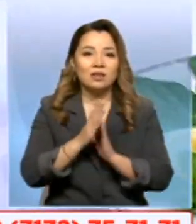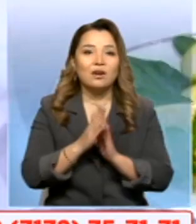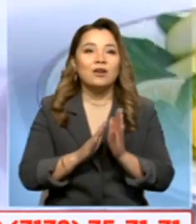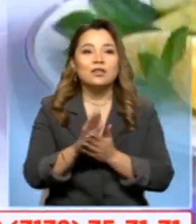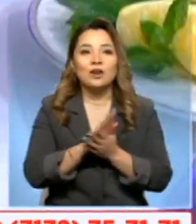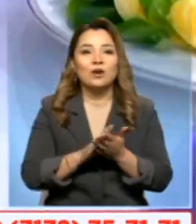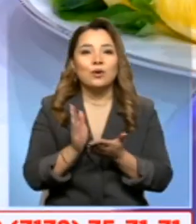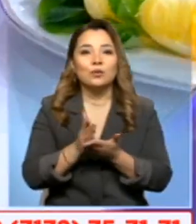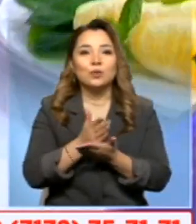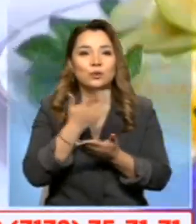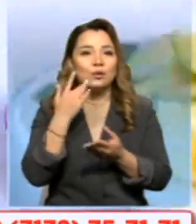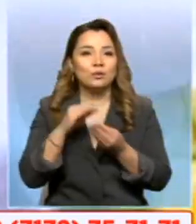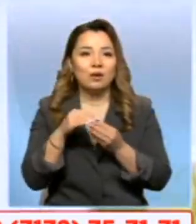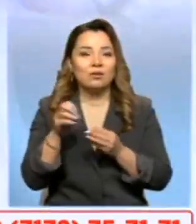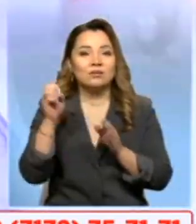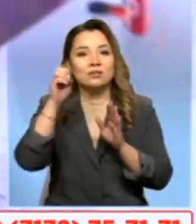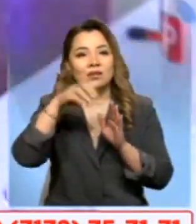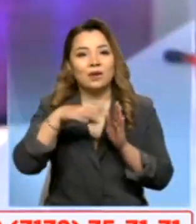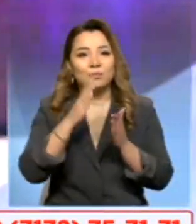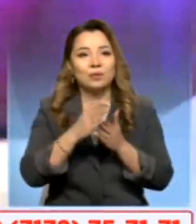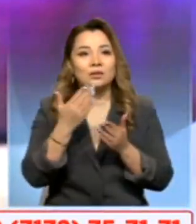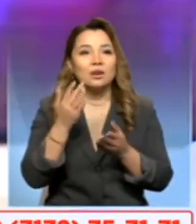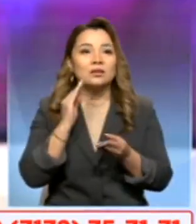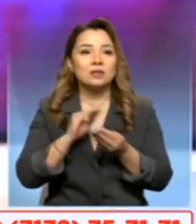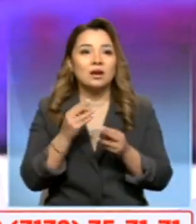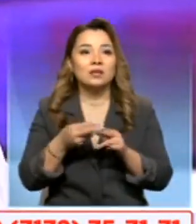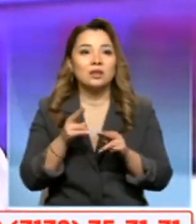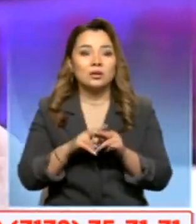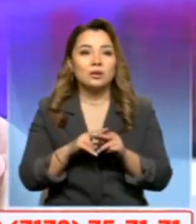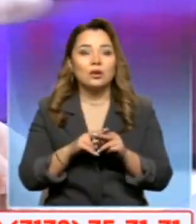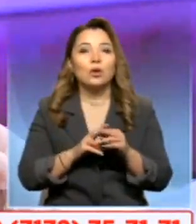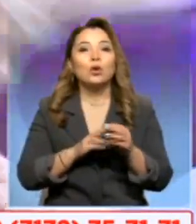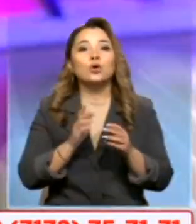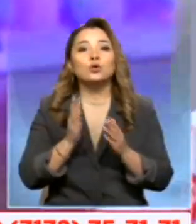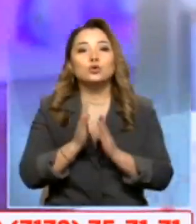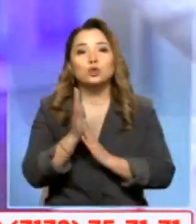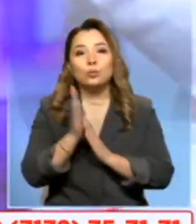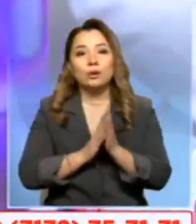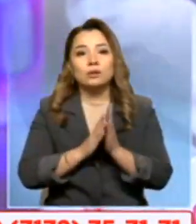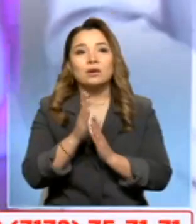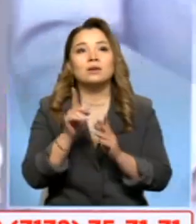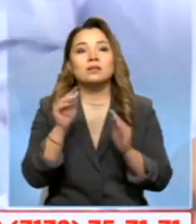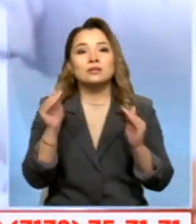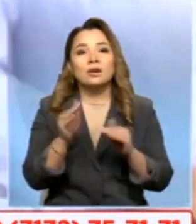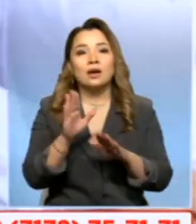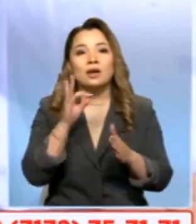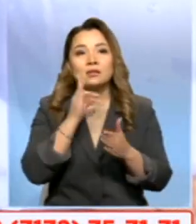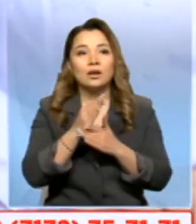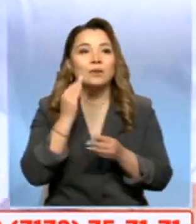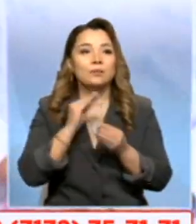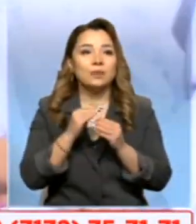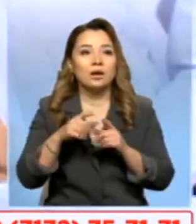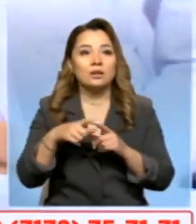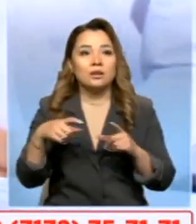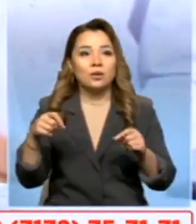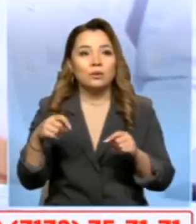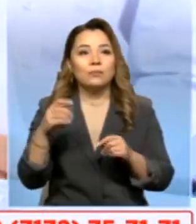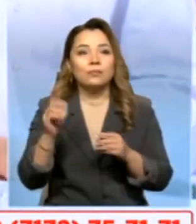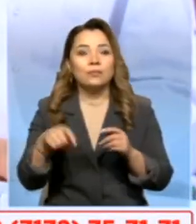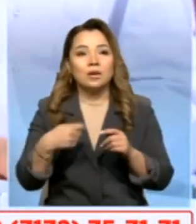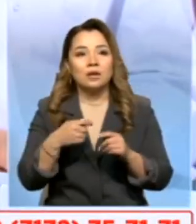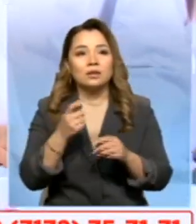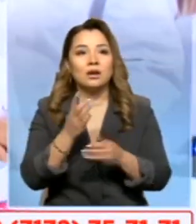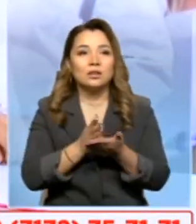ешқашан турамайды, сол күйінде салады. Сол күйінде саламыз, себебі шөптерге біз ешқашан қасық тигізуге